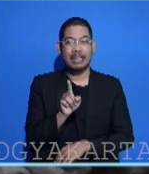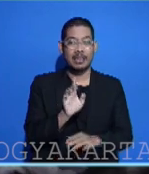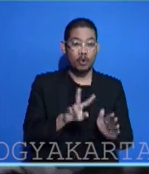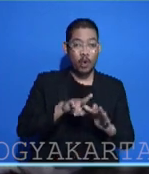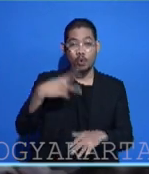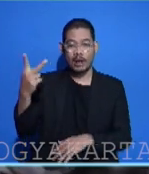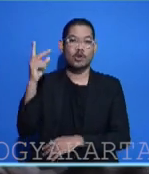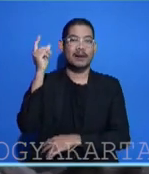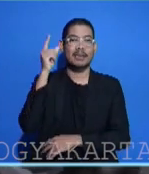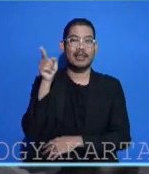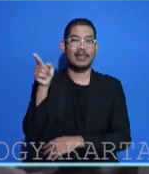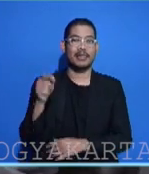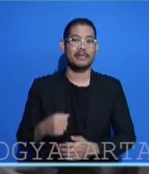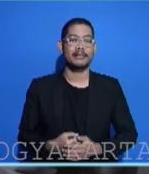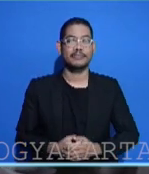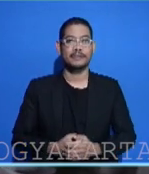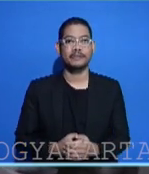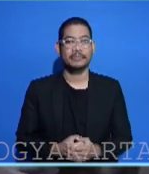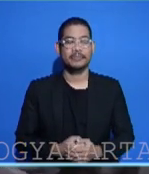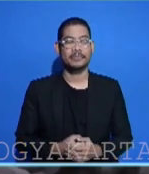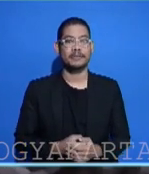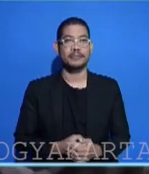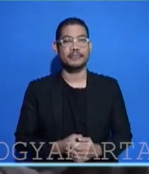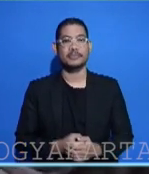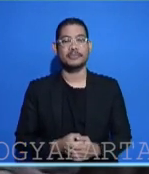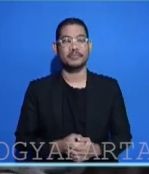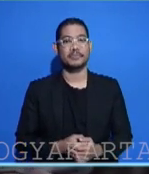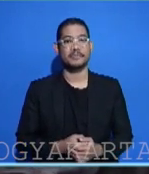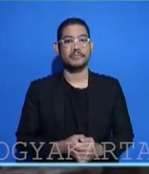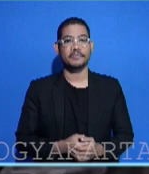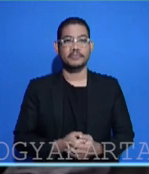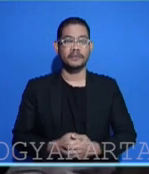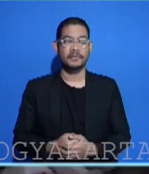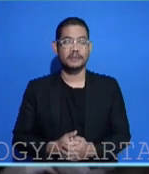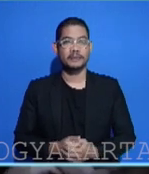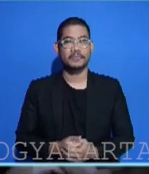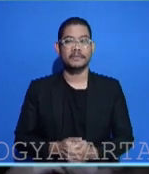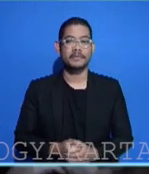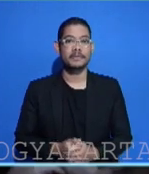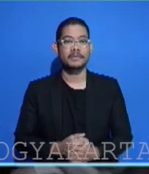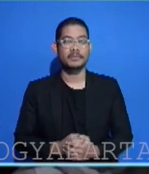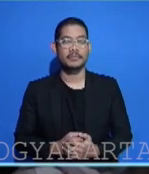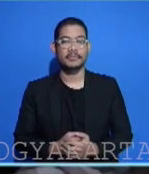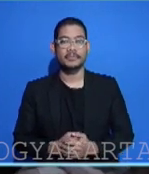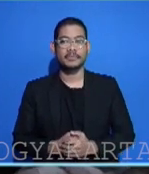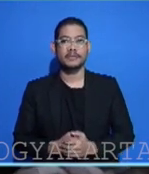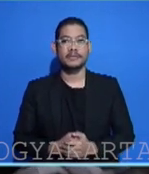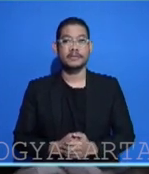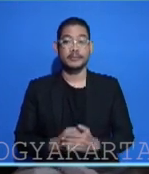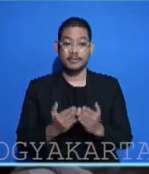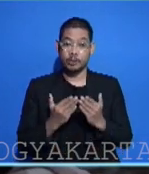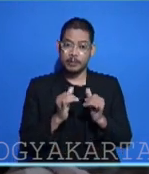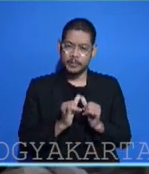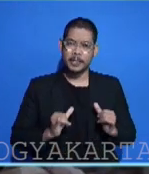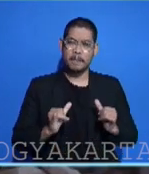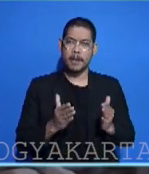Rumah Sakit Dr. Sarjito. Ada yang disampaikan Pak Menhan ke rumah sakit, Mas? Ya, kita berdoa bersama.